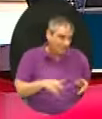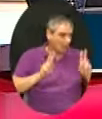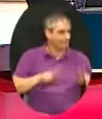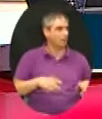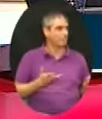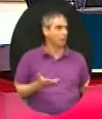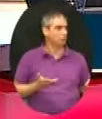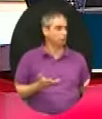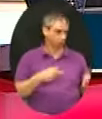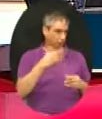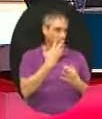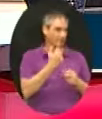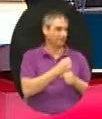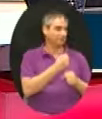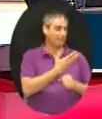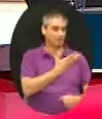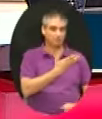ניכרת.